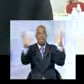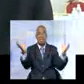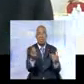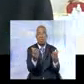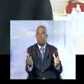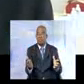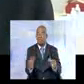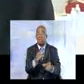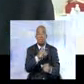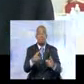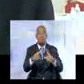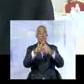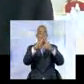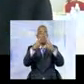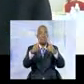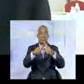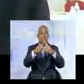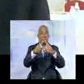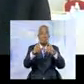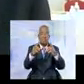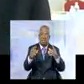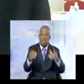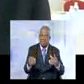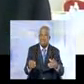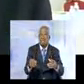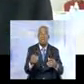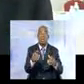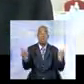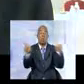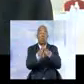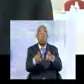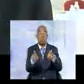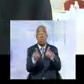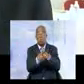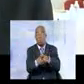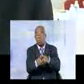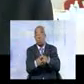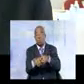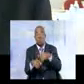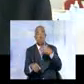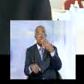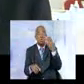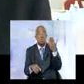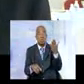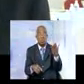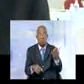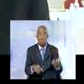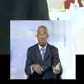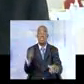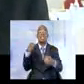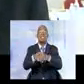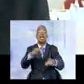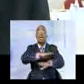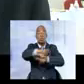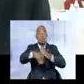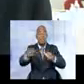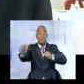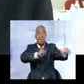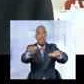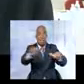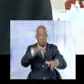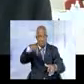prérequis, mais qui gagneraient à l'améliorer. Tout cela dans le bien de l'action qu'ils tendent à